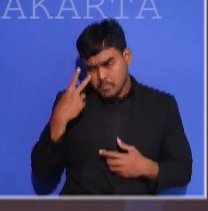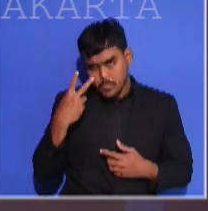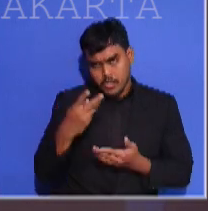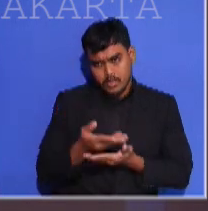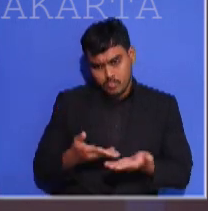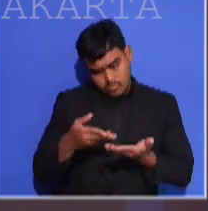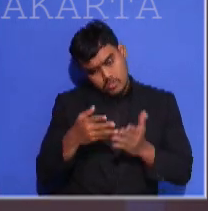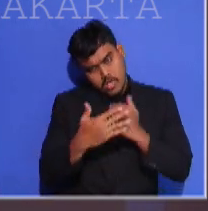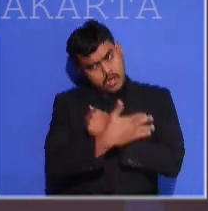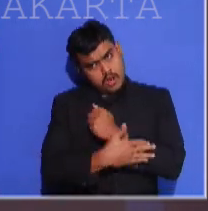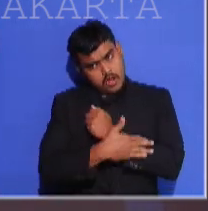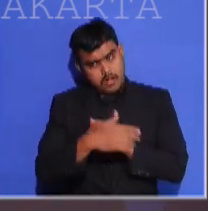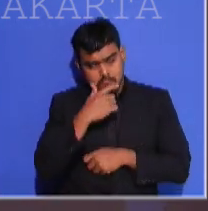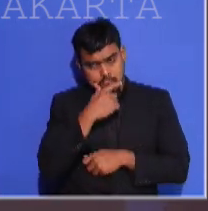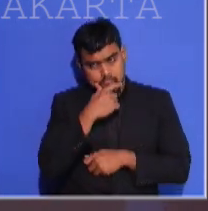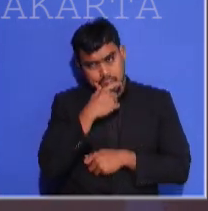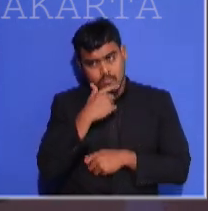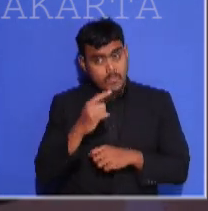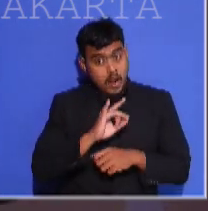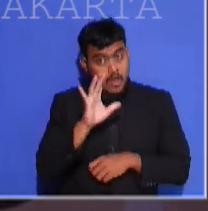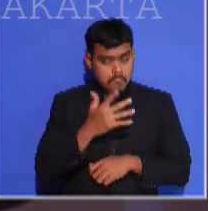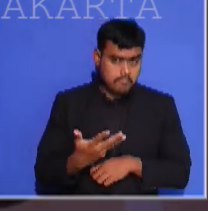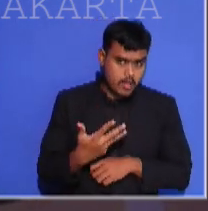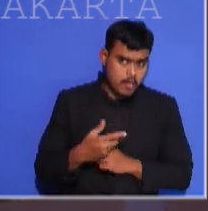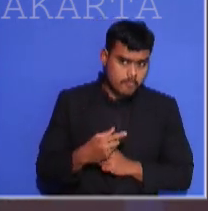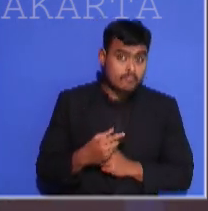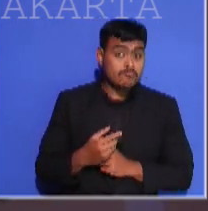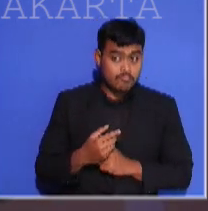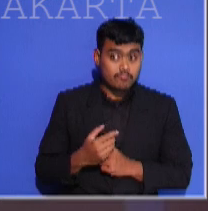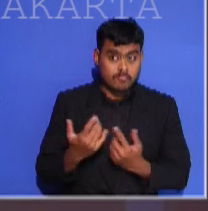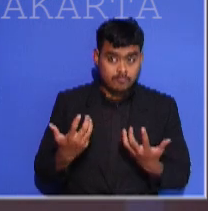lain, bagaimana negara lain bisa mengakselerasi,